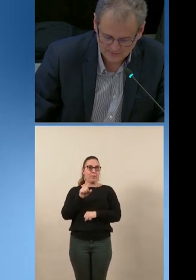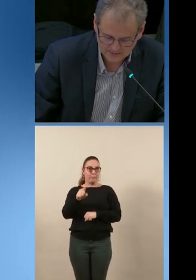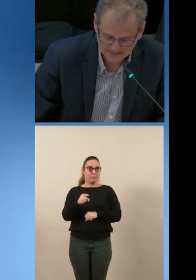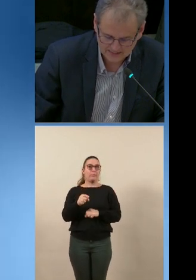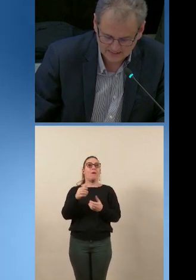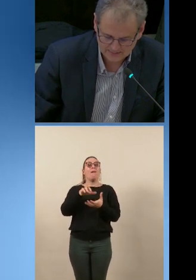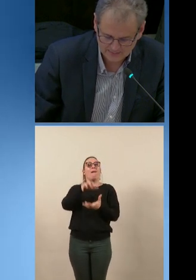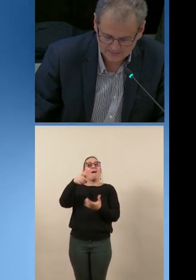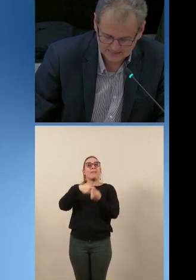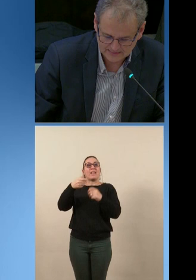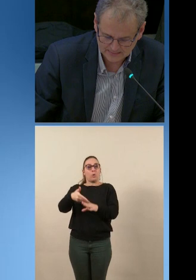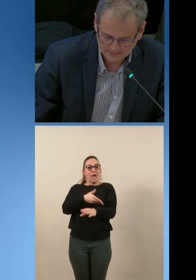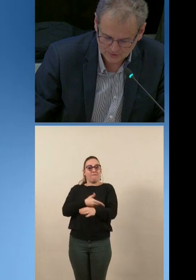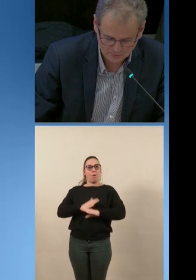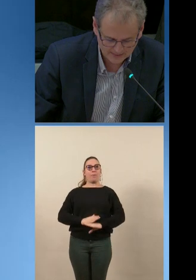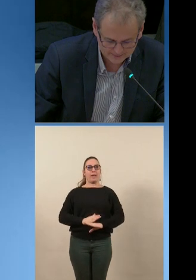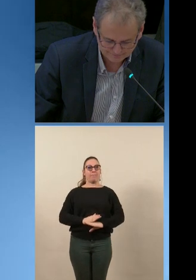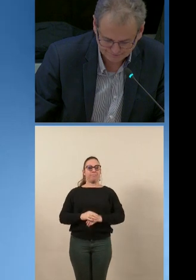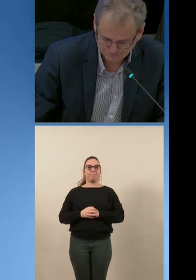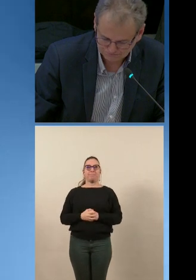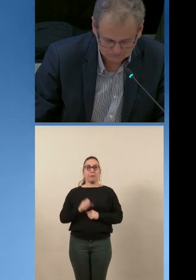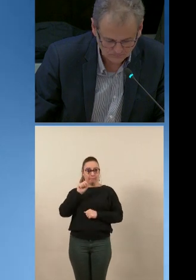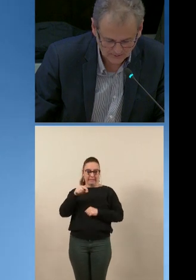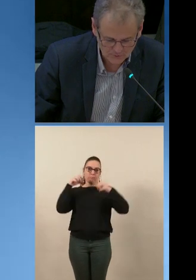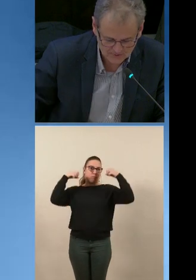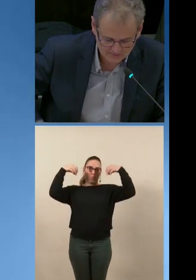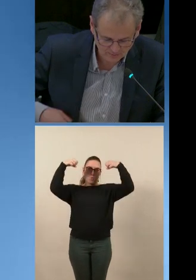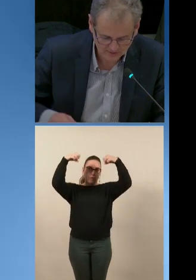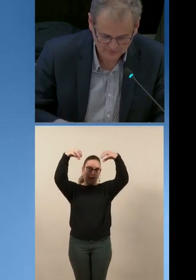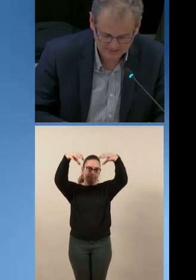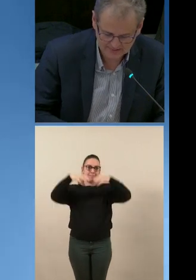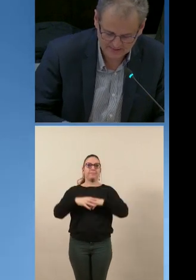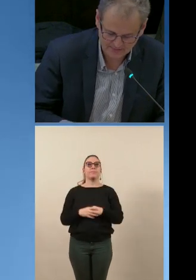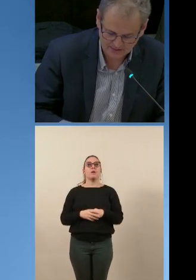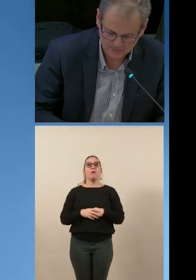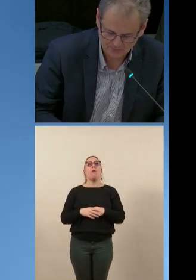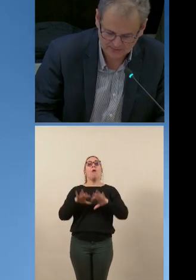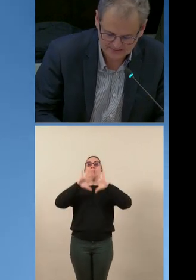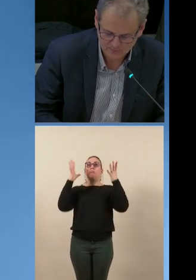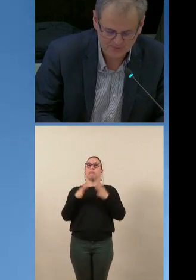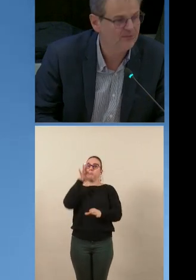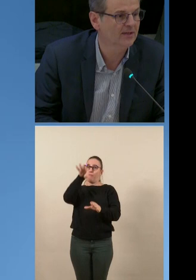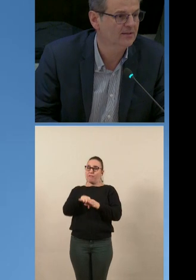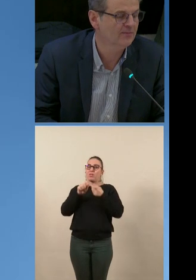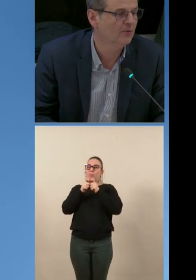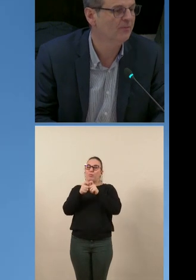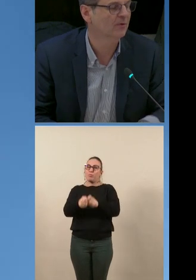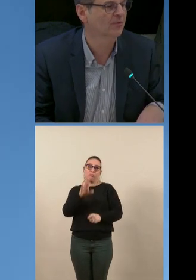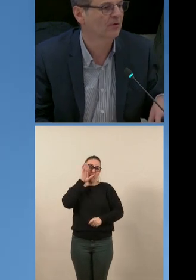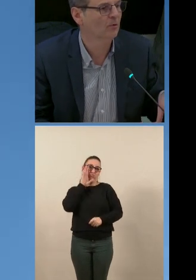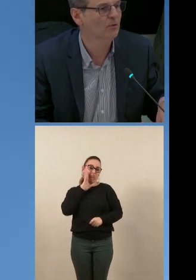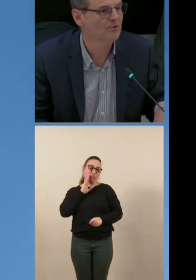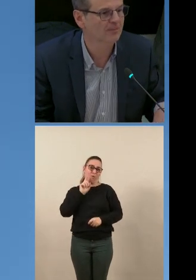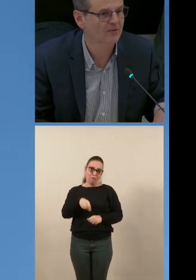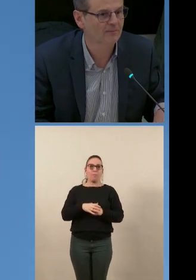trésorerie à la régie lumière et je vous invite donc à voter ces délibération de décision modificativ aussi bien